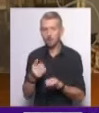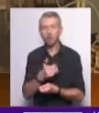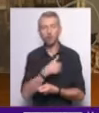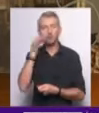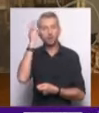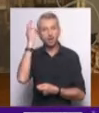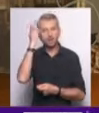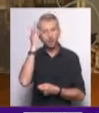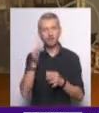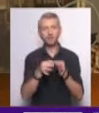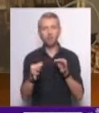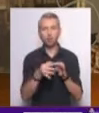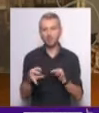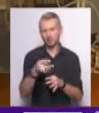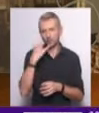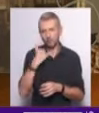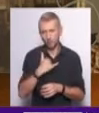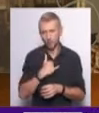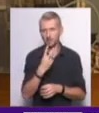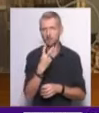нагадати, будь ласка, Солом'янський район, долучайтеся,